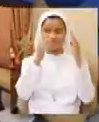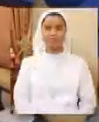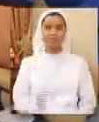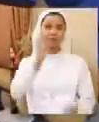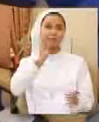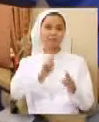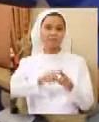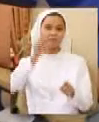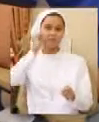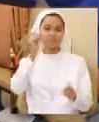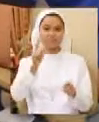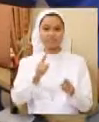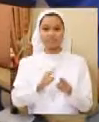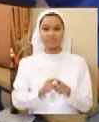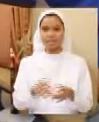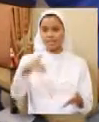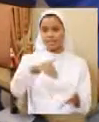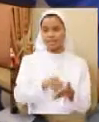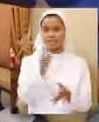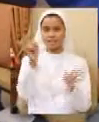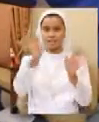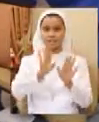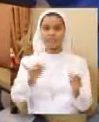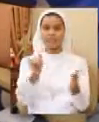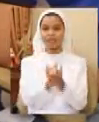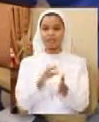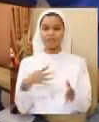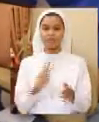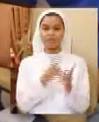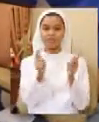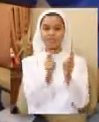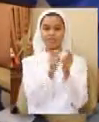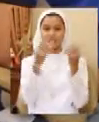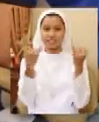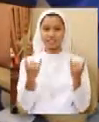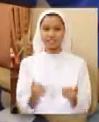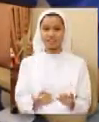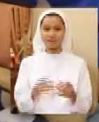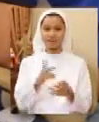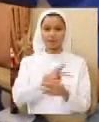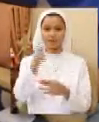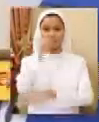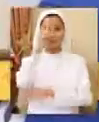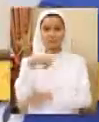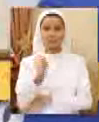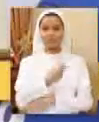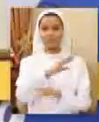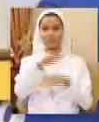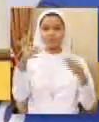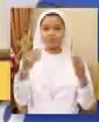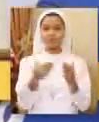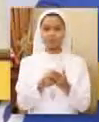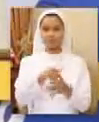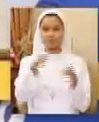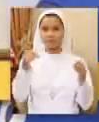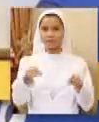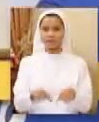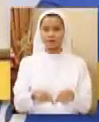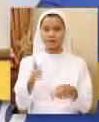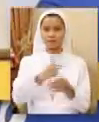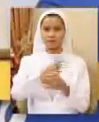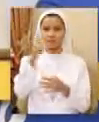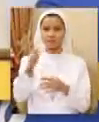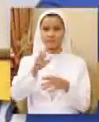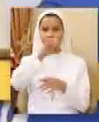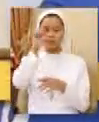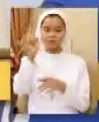Mga tugang, saro na naman po ni Domingo na mairibanan kita igdi po sa programang Kumusta Po, Bishop. Sharing man po ako po ang sa indong